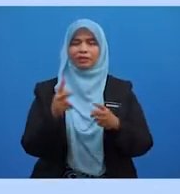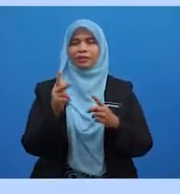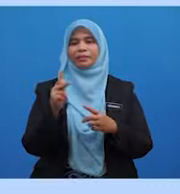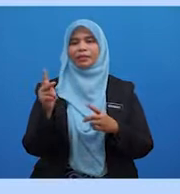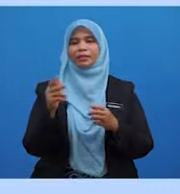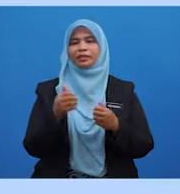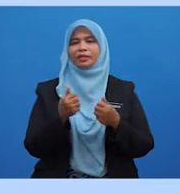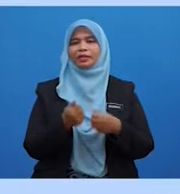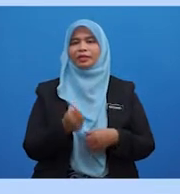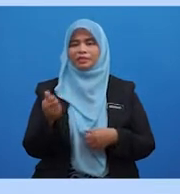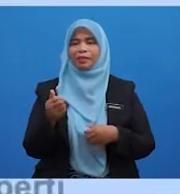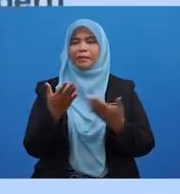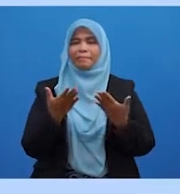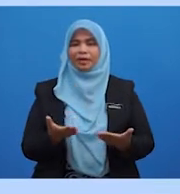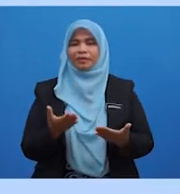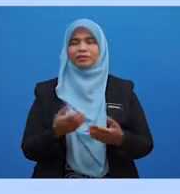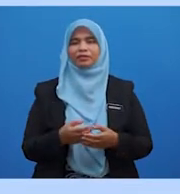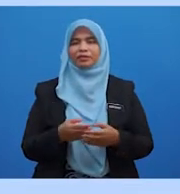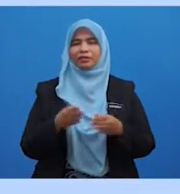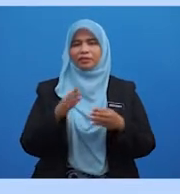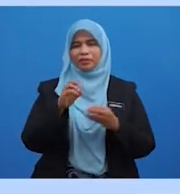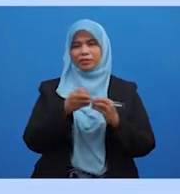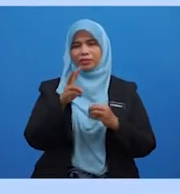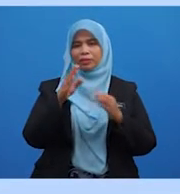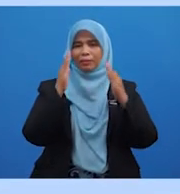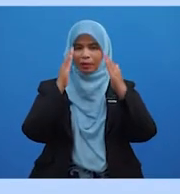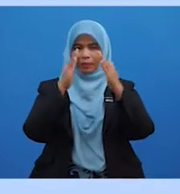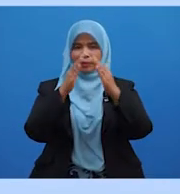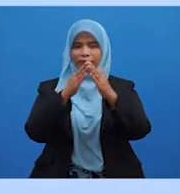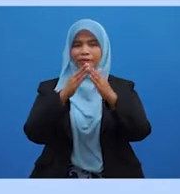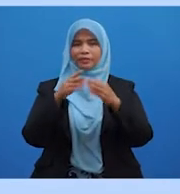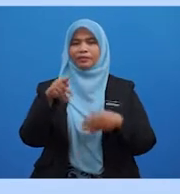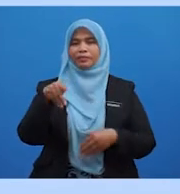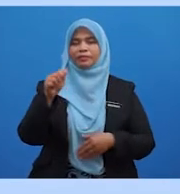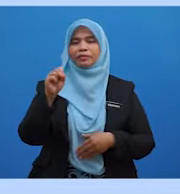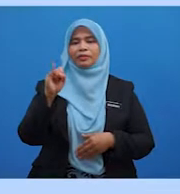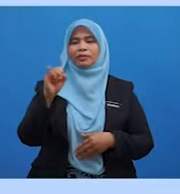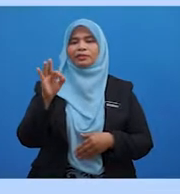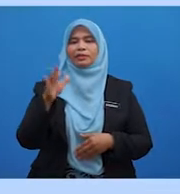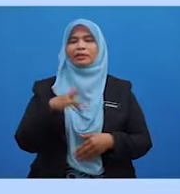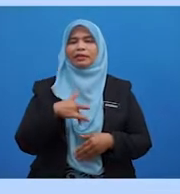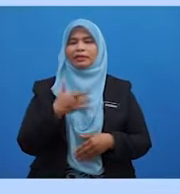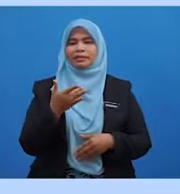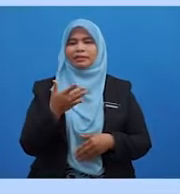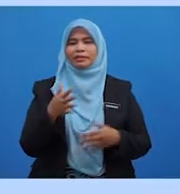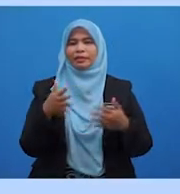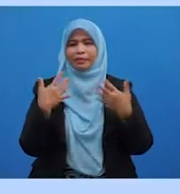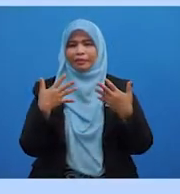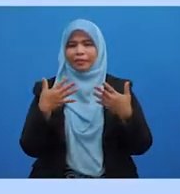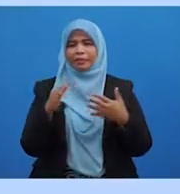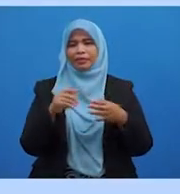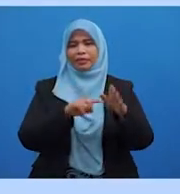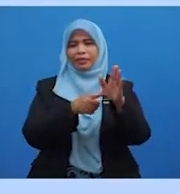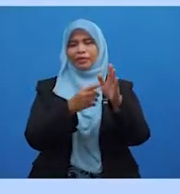kepada aspek berat. Kedua, penumpuan secara pasif memfokuskan diri kepada perasaan hangat